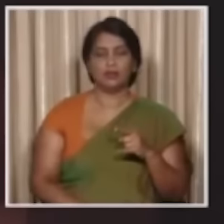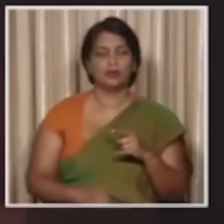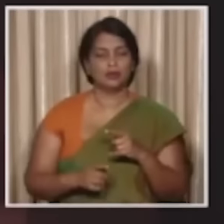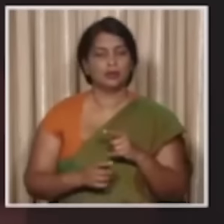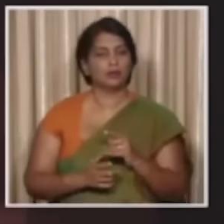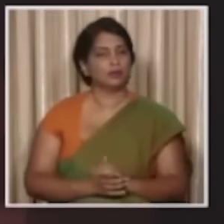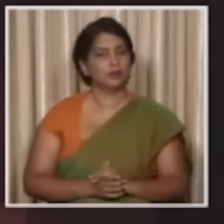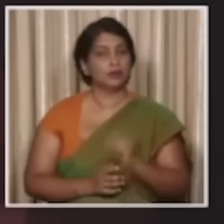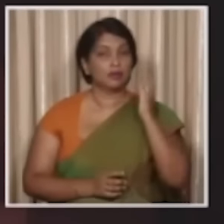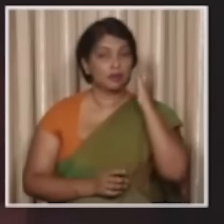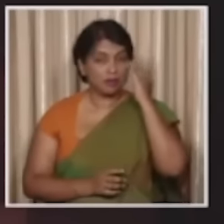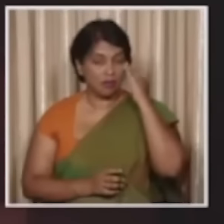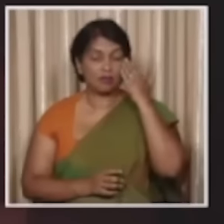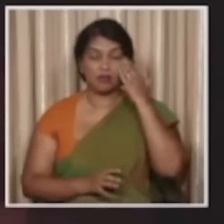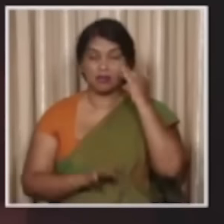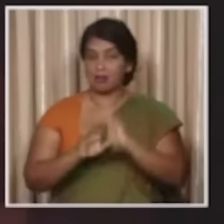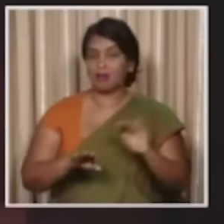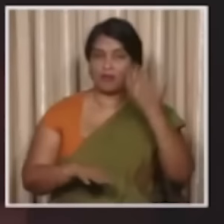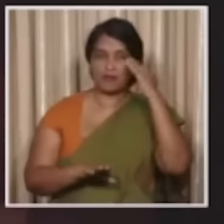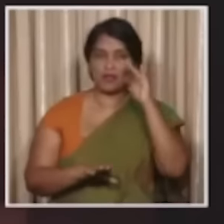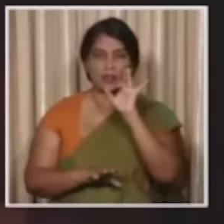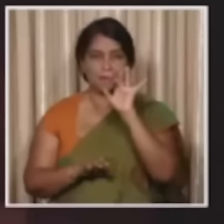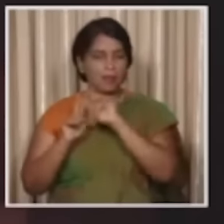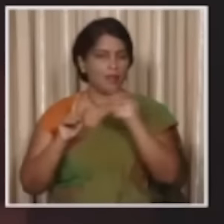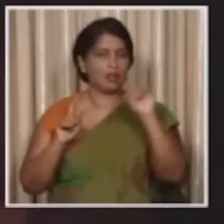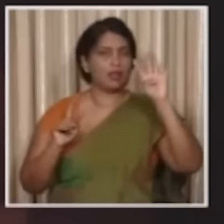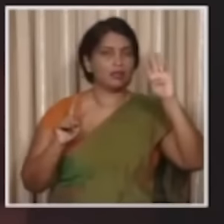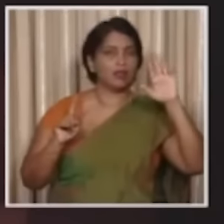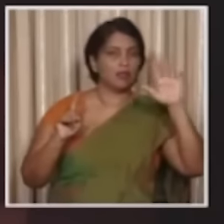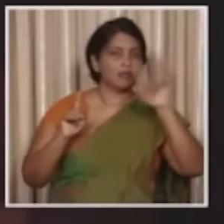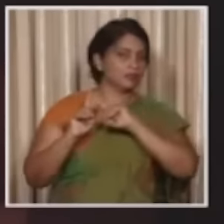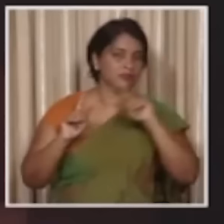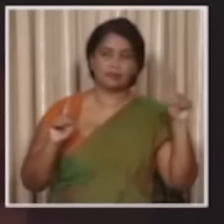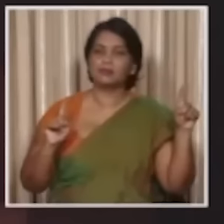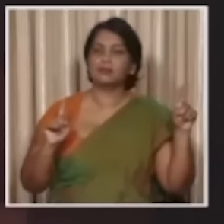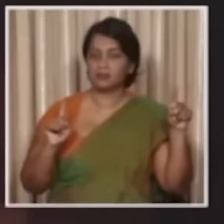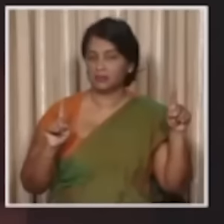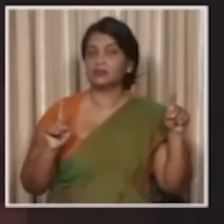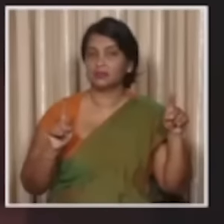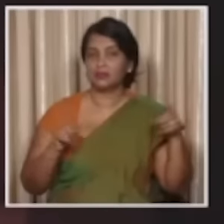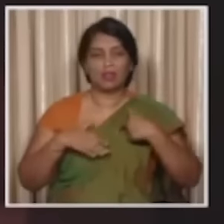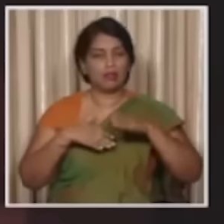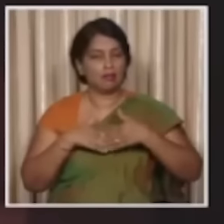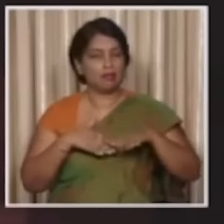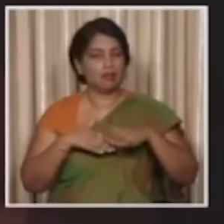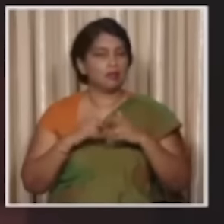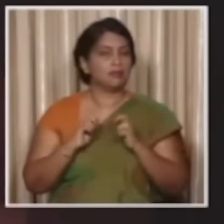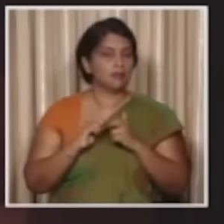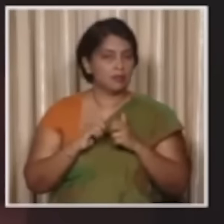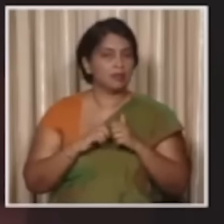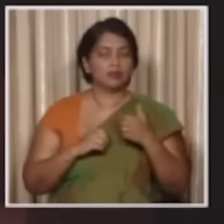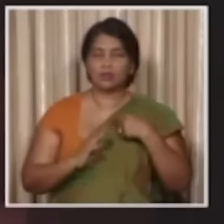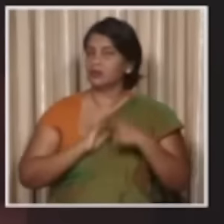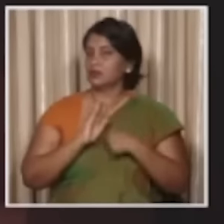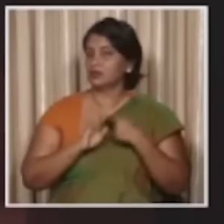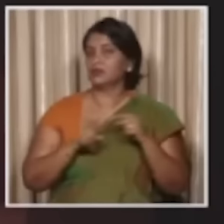රීප්‍රොඩක්ටිව් විමෙන් ඇන්ඩ් ගර්ල්ස් වයස අවුරුදු 15 සිට 49 දක්වා ඒ අය මේ මුහුණ දෙන ප්‍රශ්නයට අපි